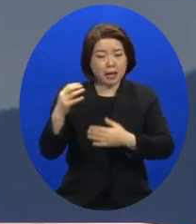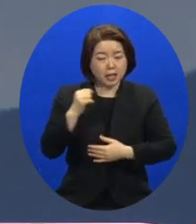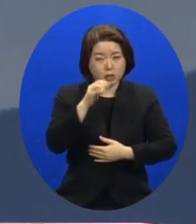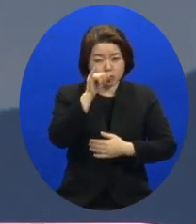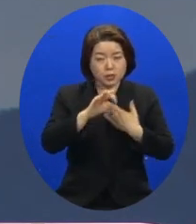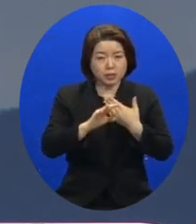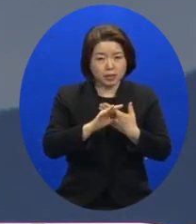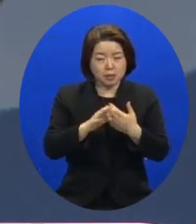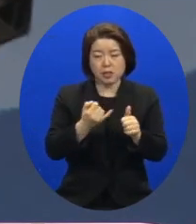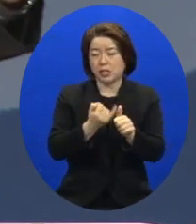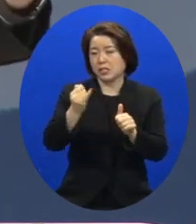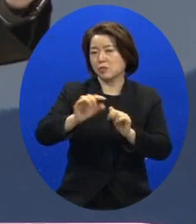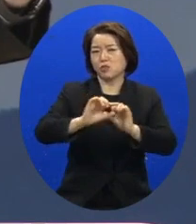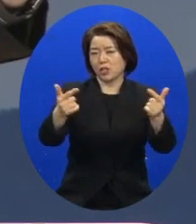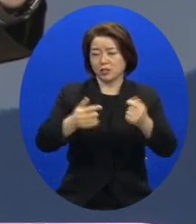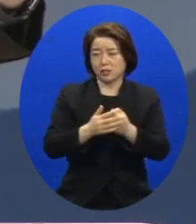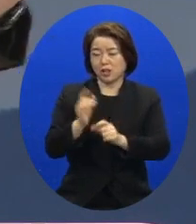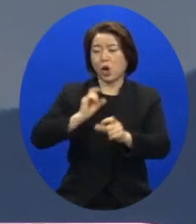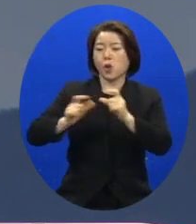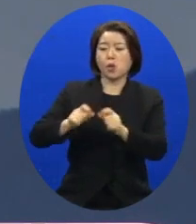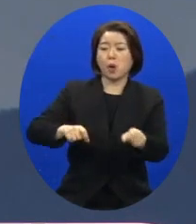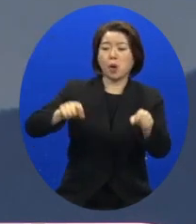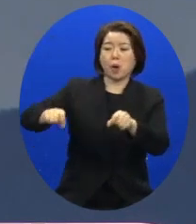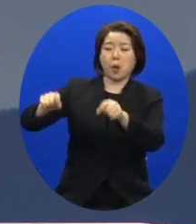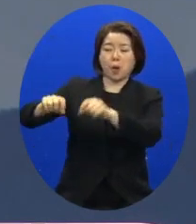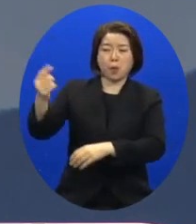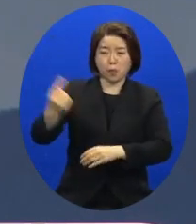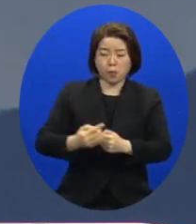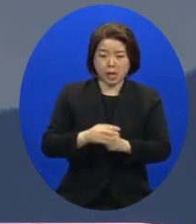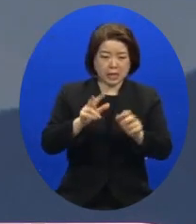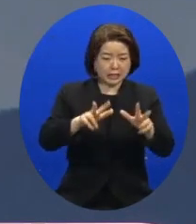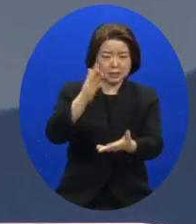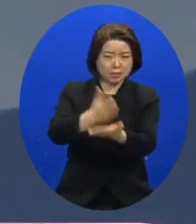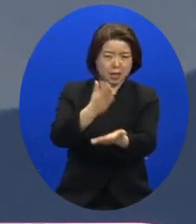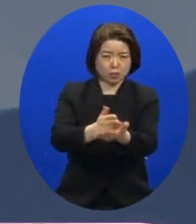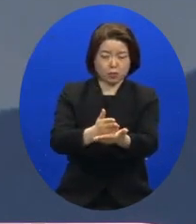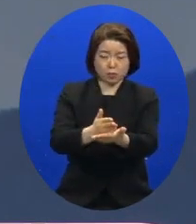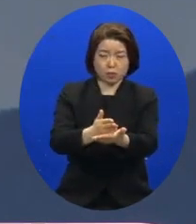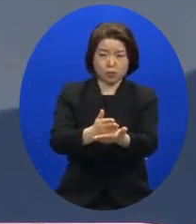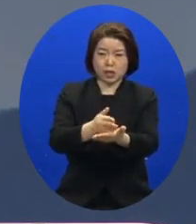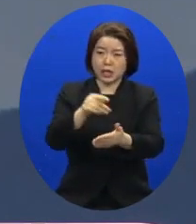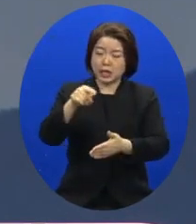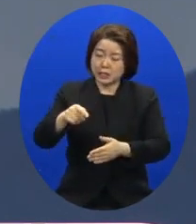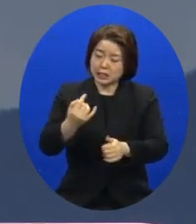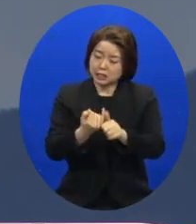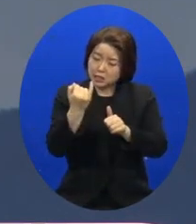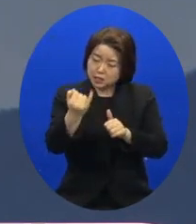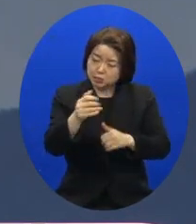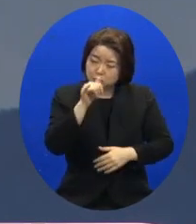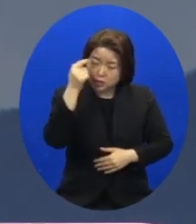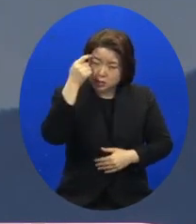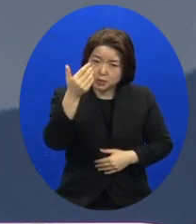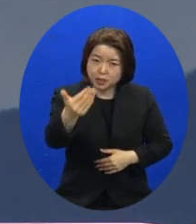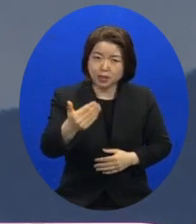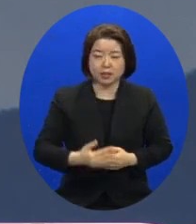있습니까? 조금 더 있다 오세요. 지금 오시면 안 돼요. 이런 신부가 있을 수